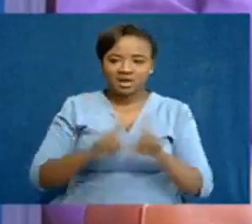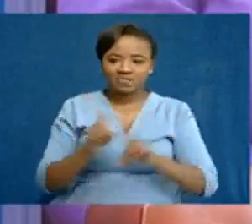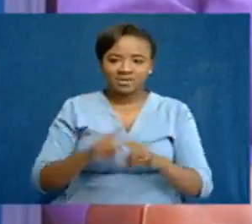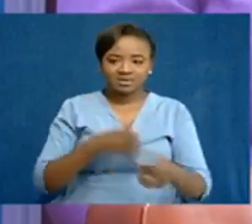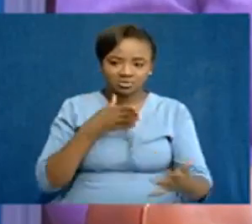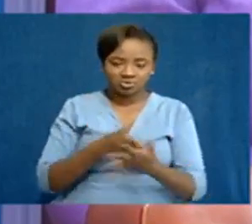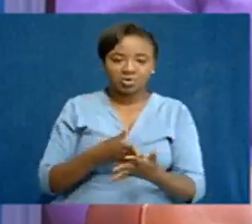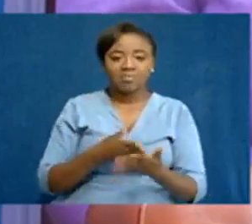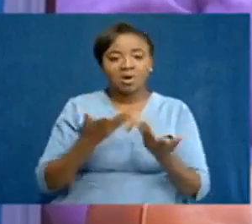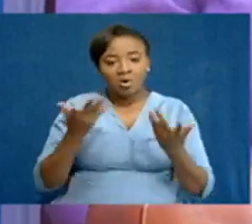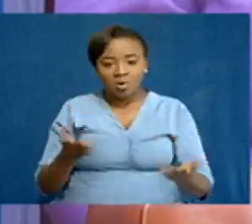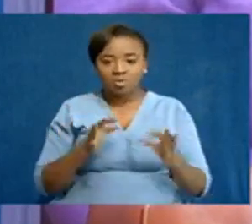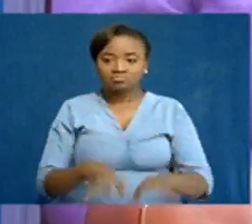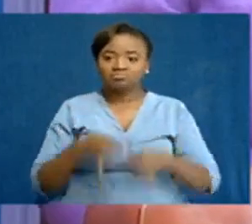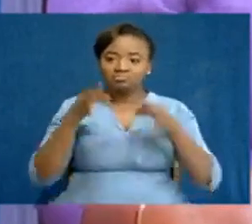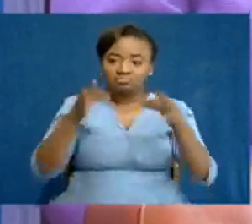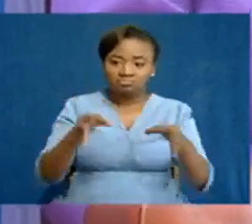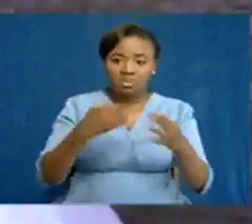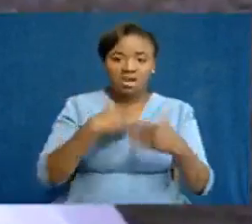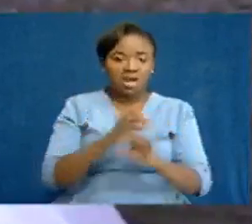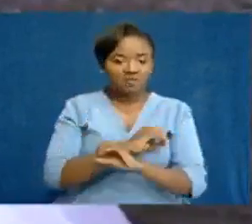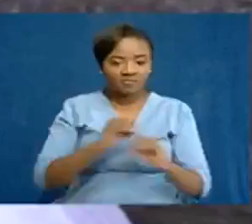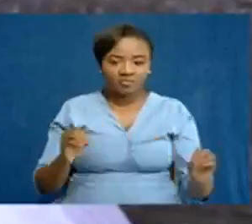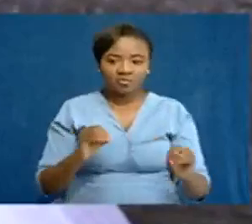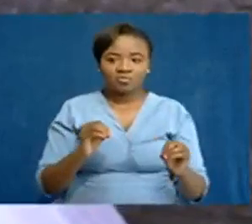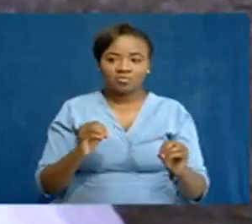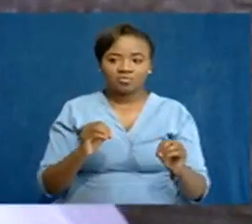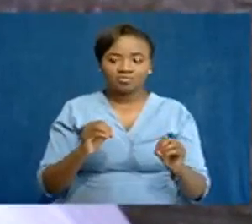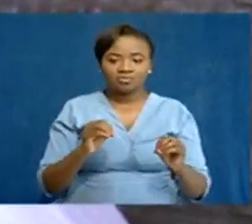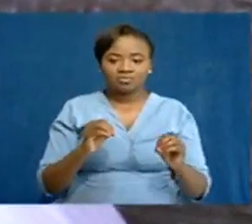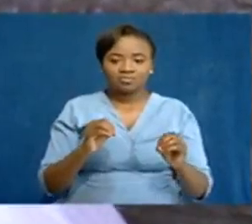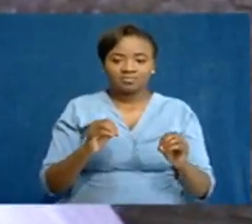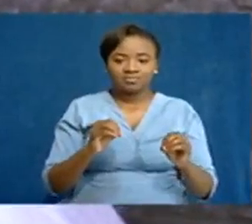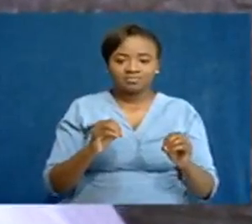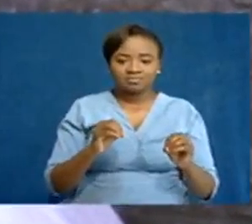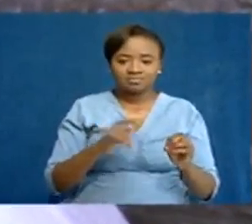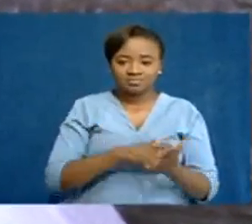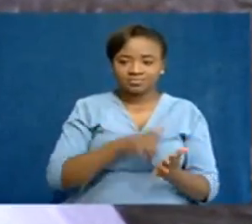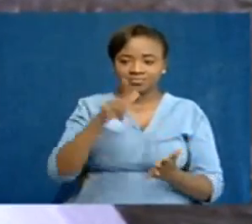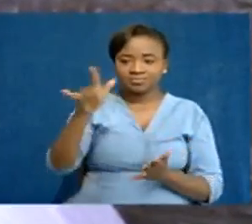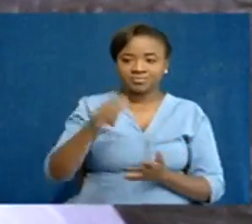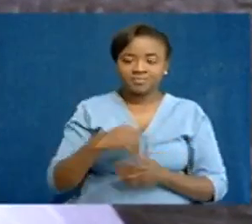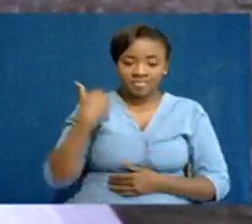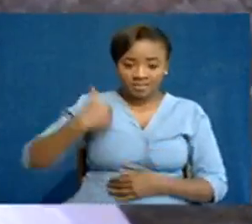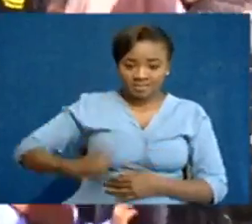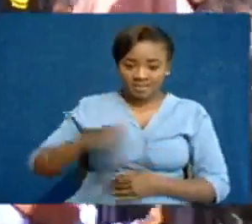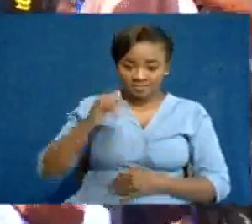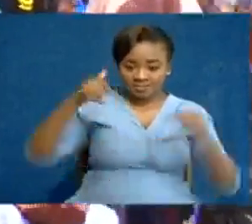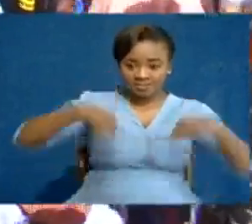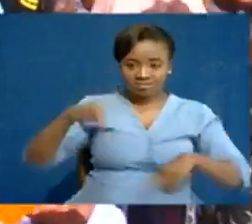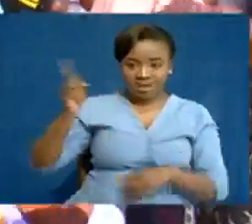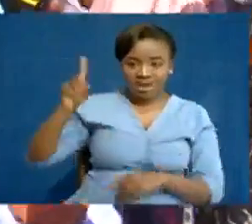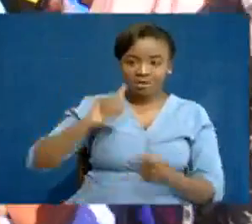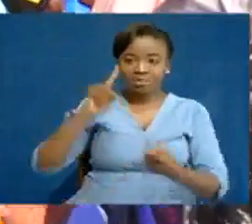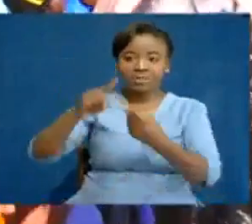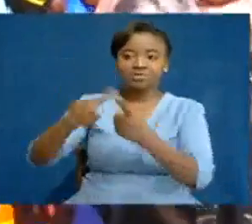na kuahirishwa, hamna ndege zilizokuwa zinatua wala kuondoka. My flight is from Nairobi to China. We have been